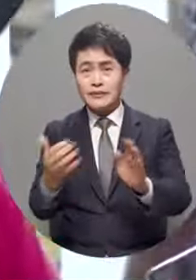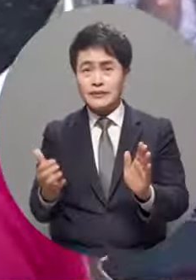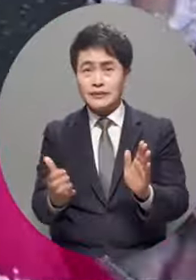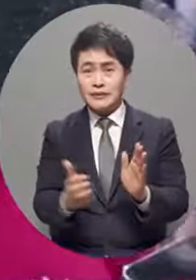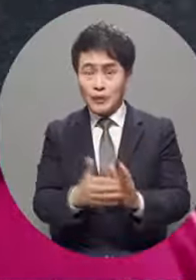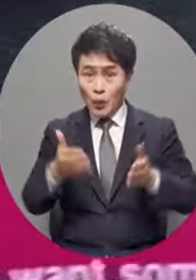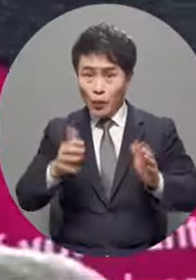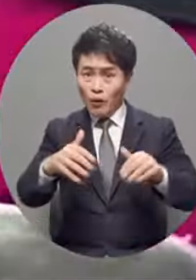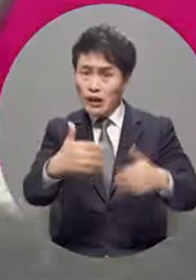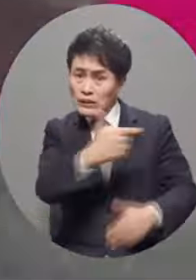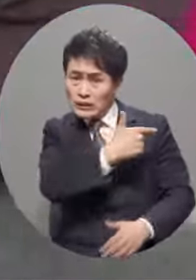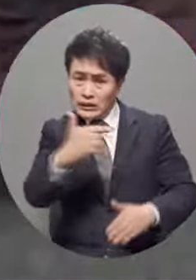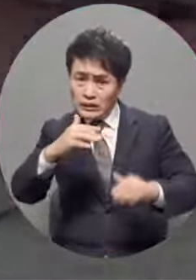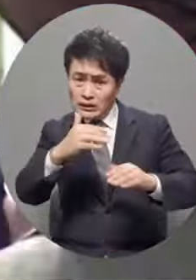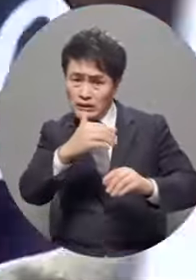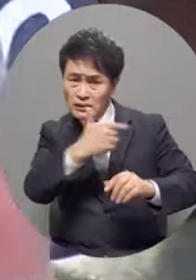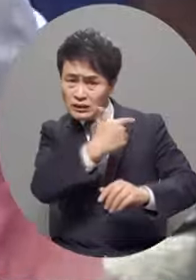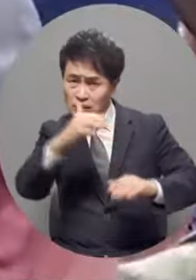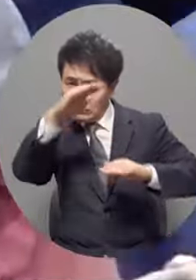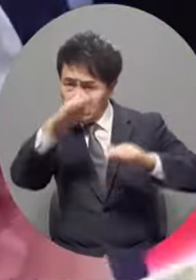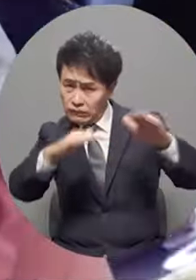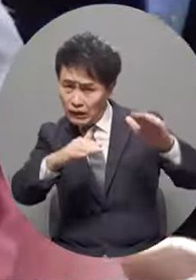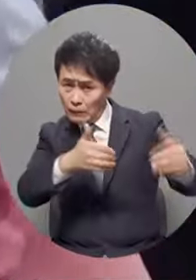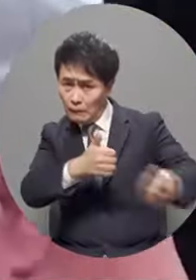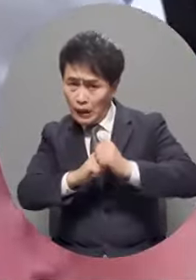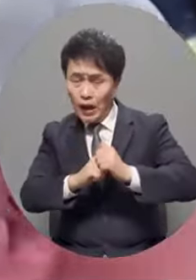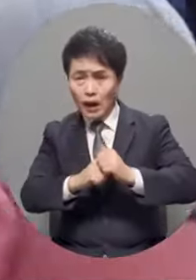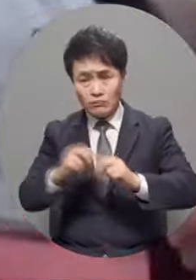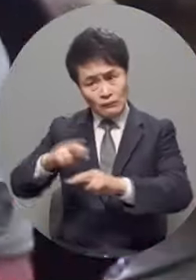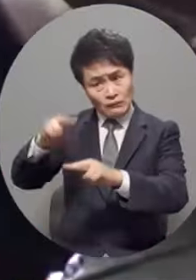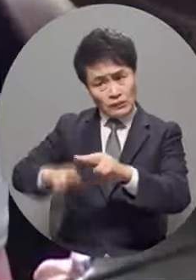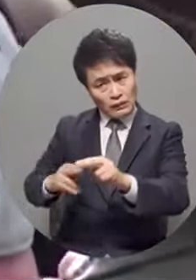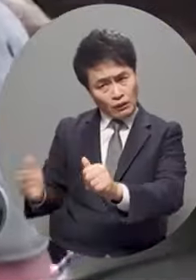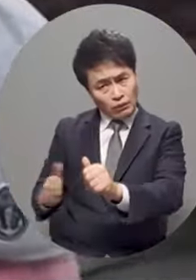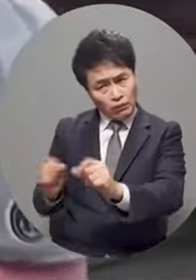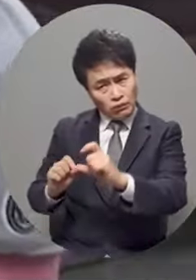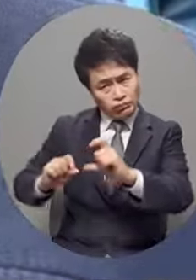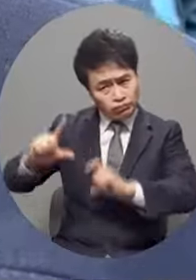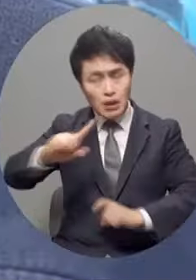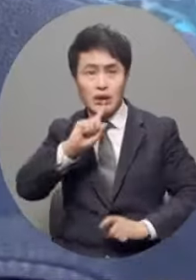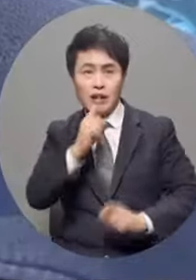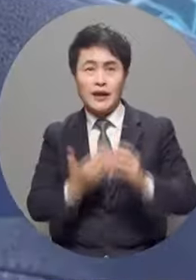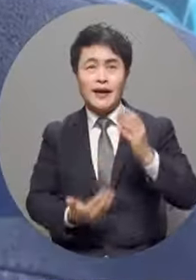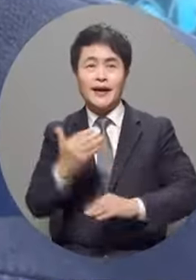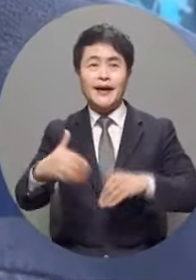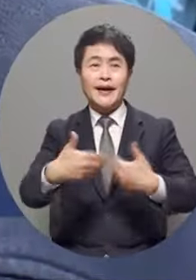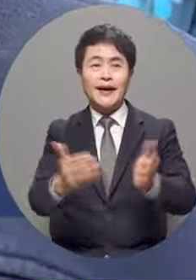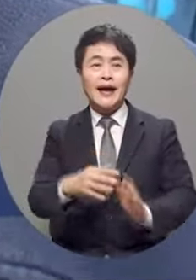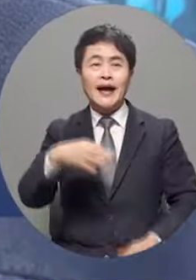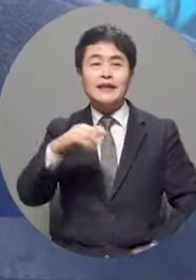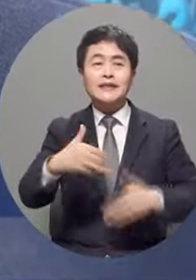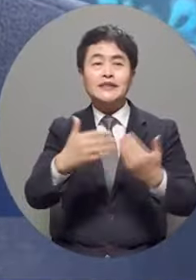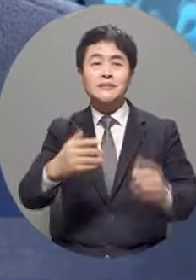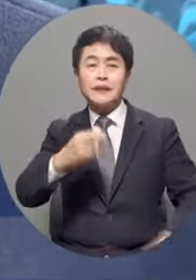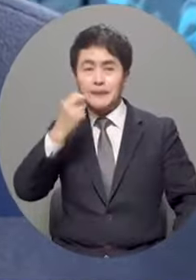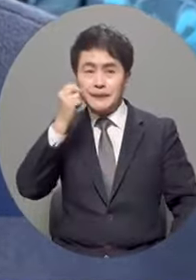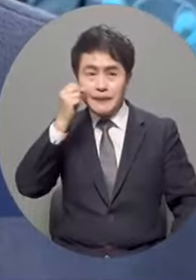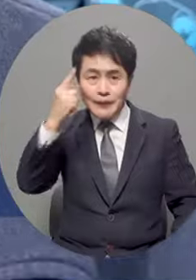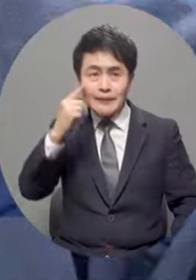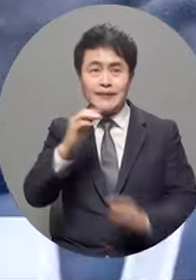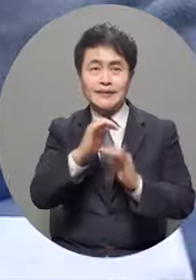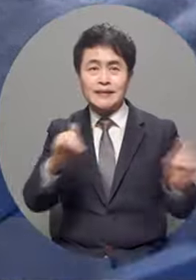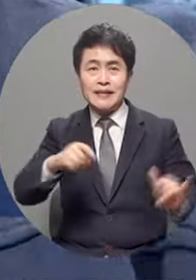고향에서도 큰 차이로 패한다면 사퇴 여론은 더욱 거세질 수밖에 없습니다. Guy's a smart guy, and he knows what he's